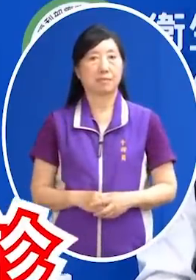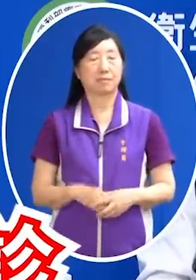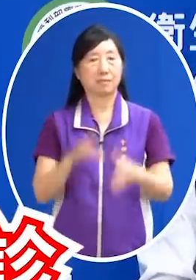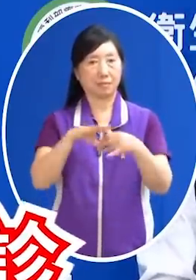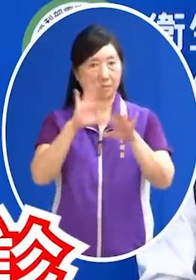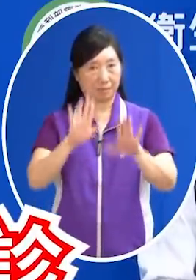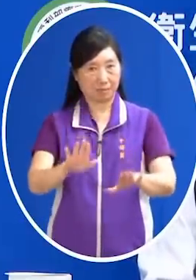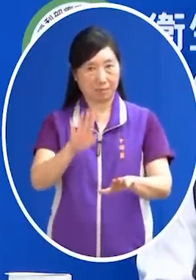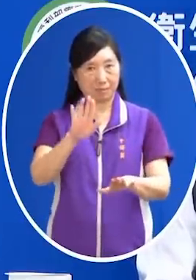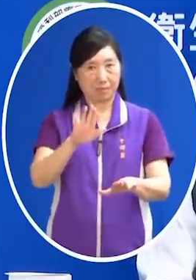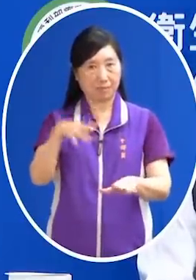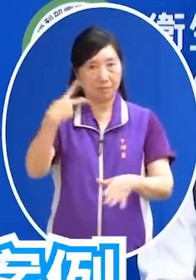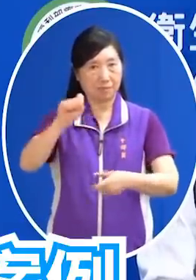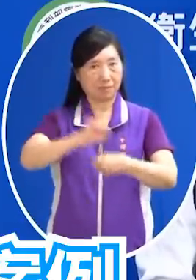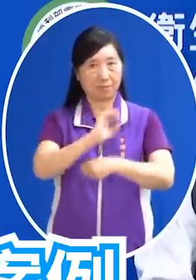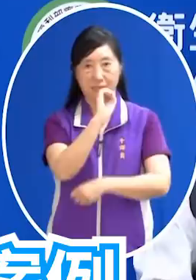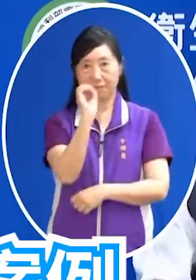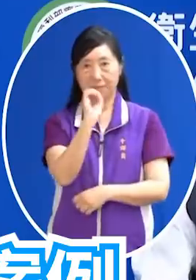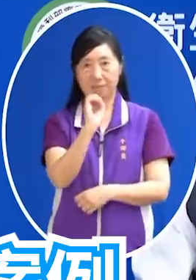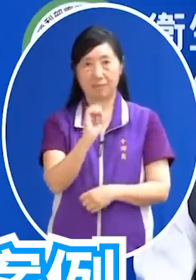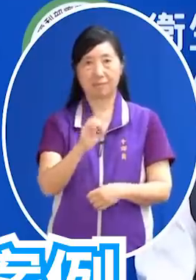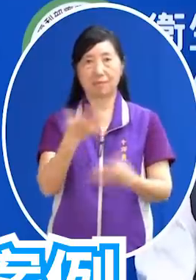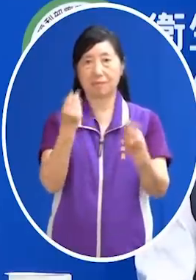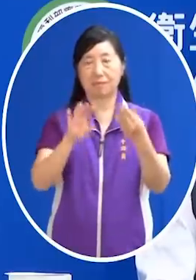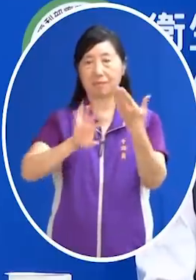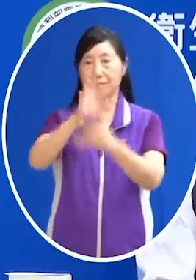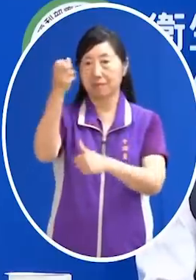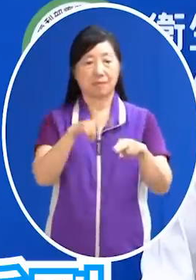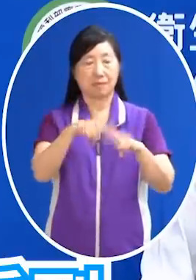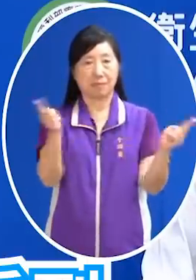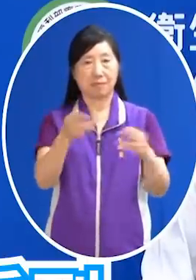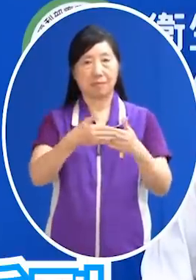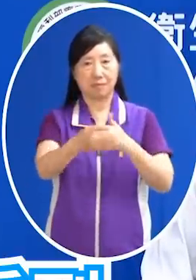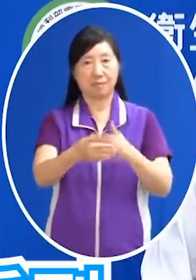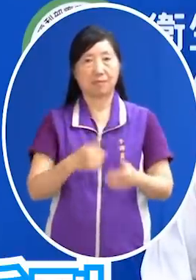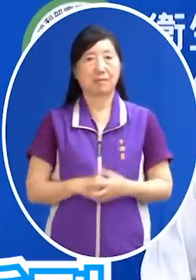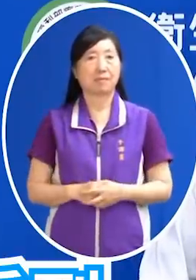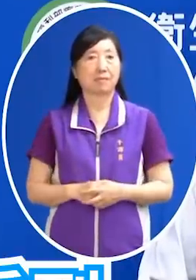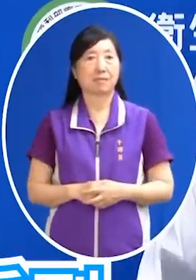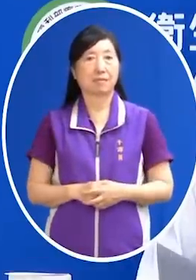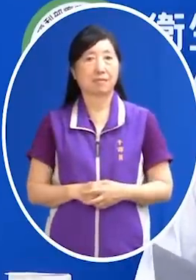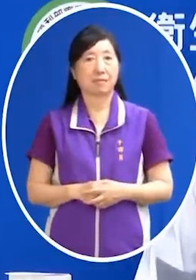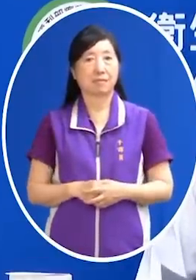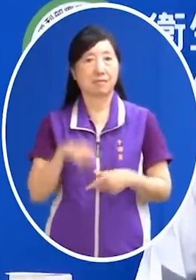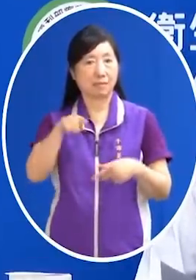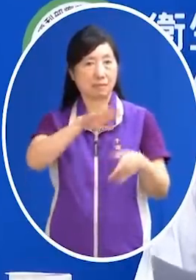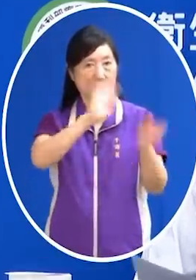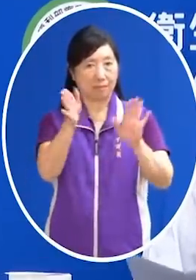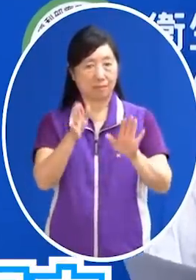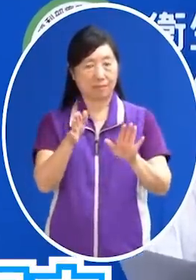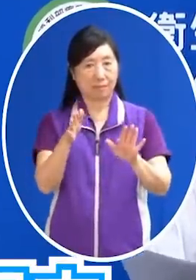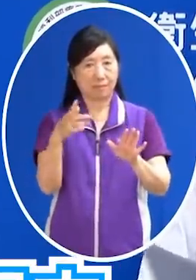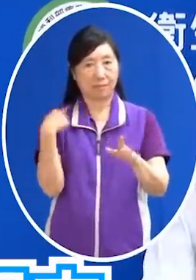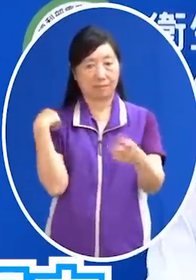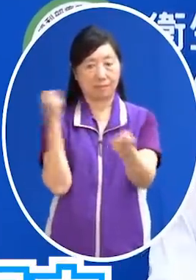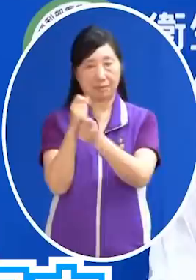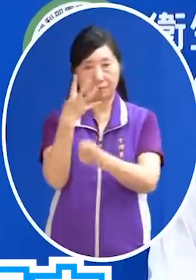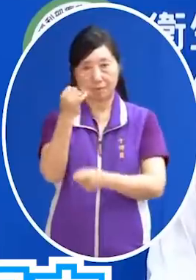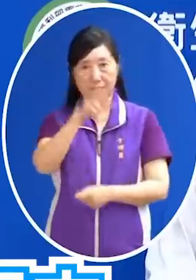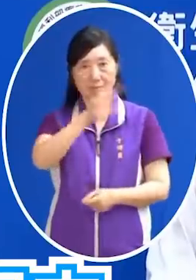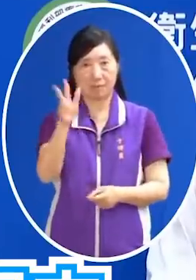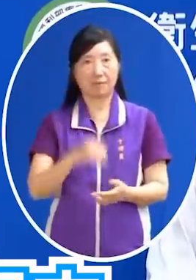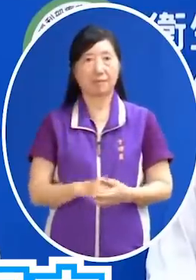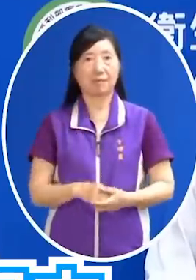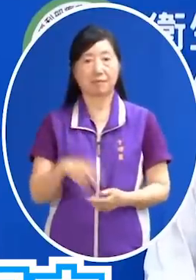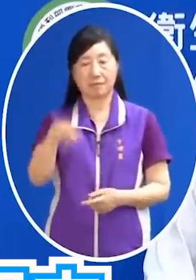是零确诊了哈，没有境外也没有本土的案例。那整个情况大家看到，其实这几天虽然台湾现